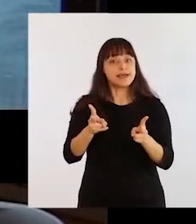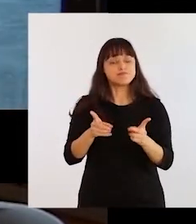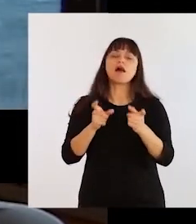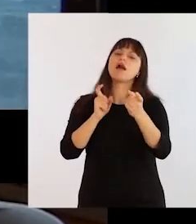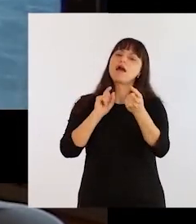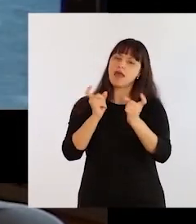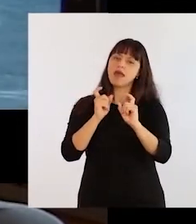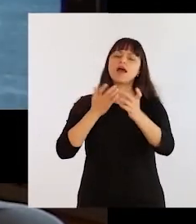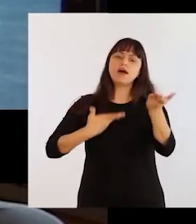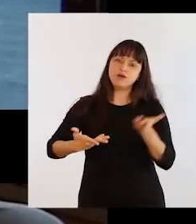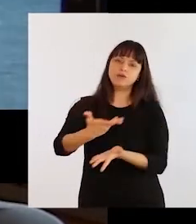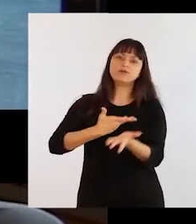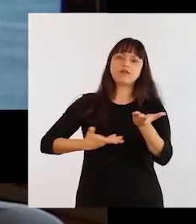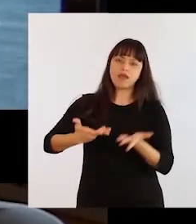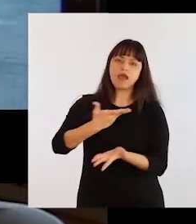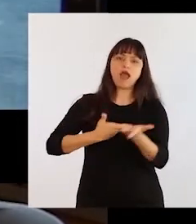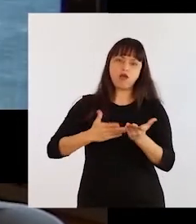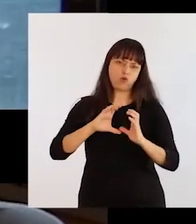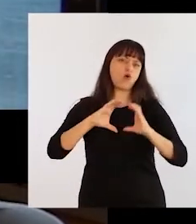eu